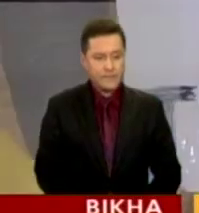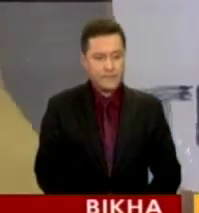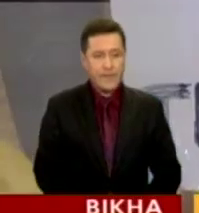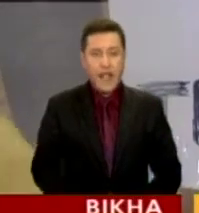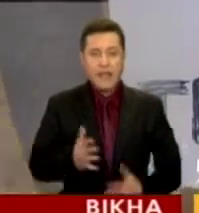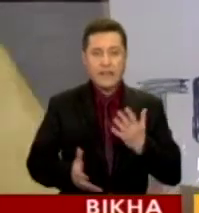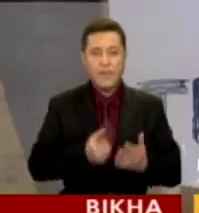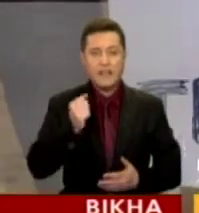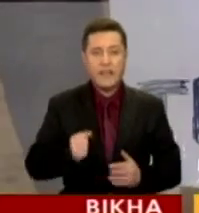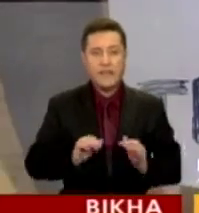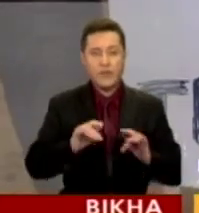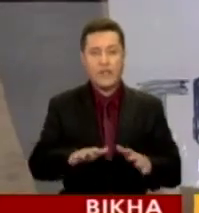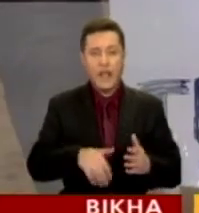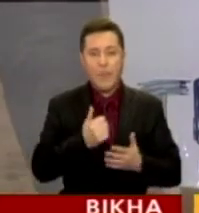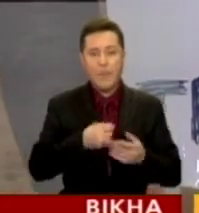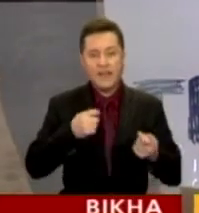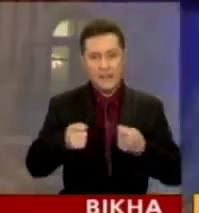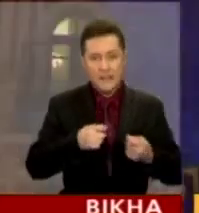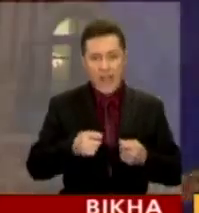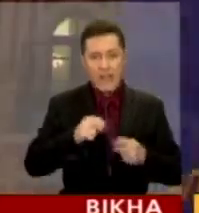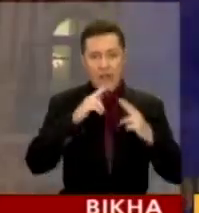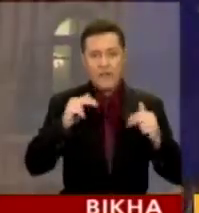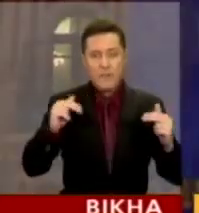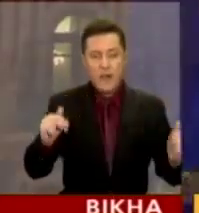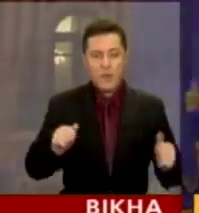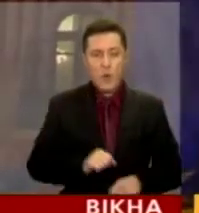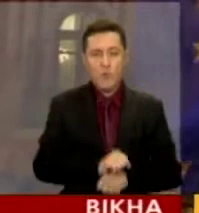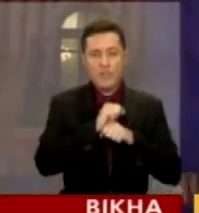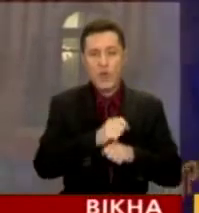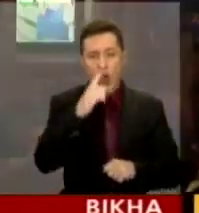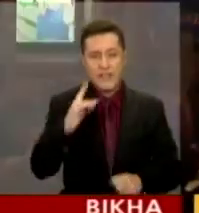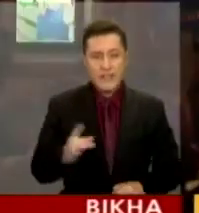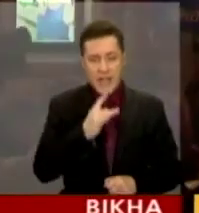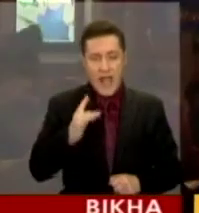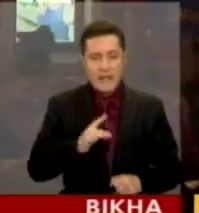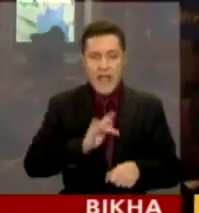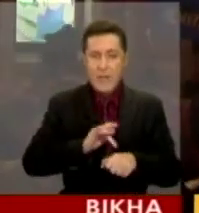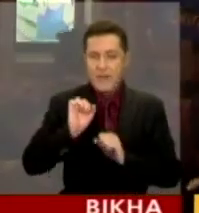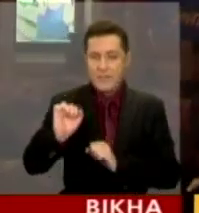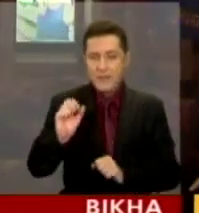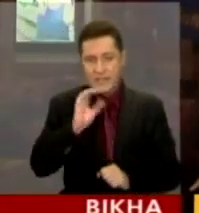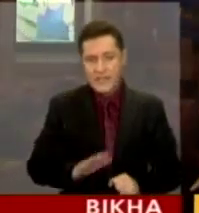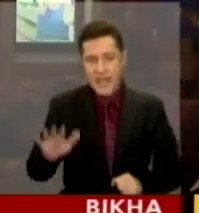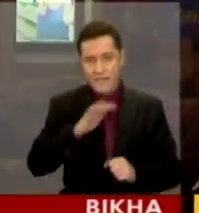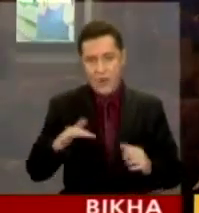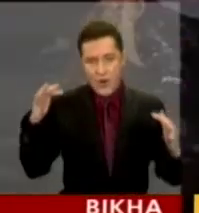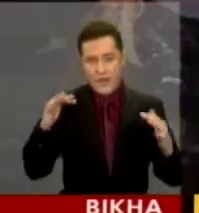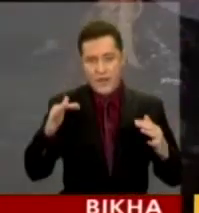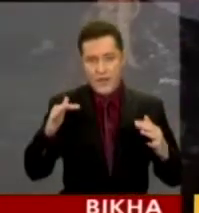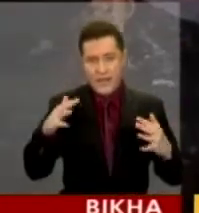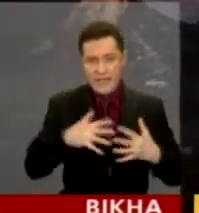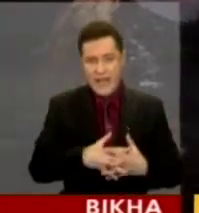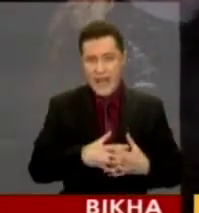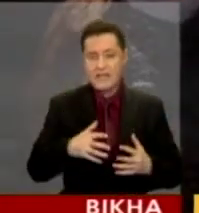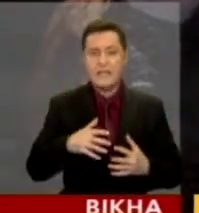На підтримку дій президента у Дніпропетровську за увесь час мітингували лише раз, тоді як прибічники євроінтеграції збираються тут щовечора.